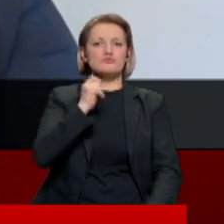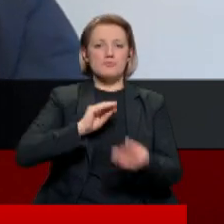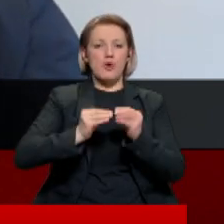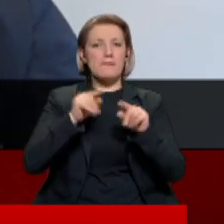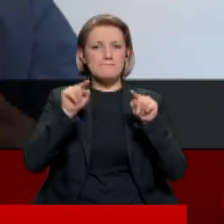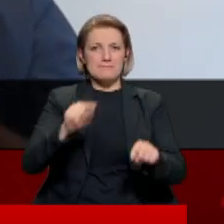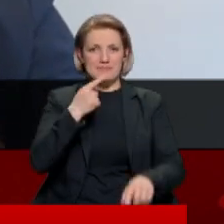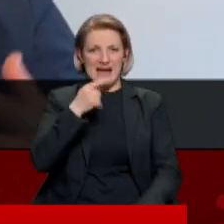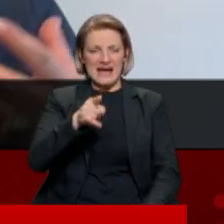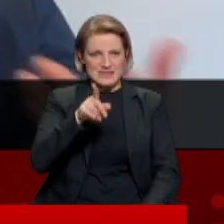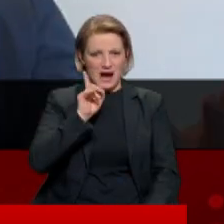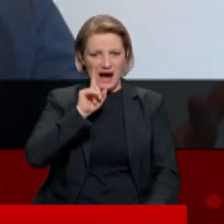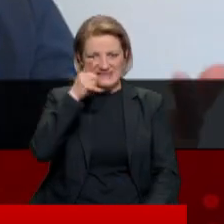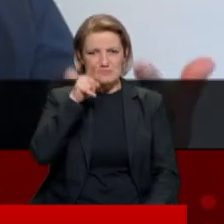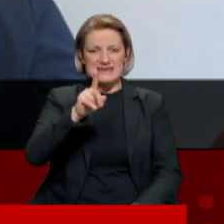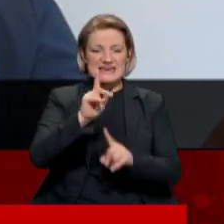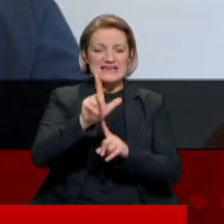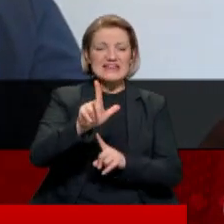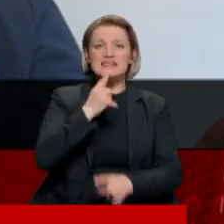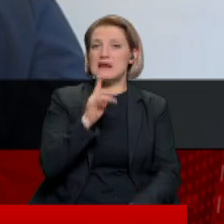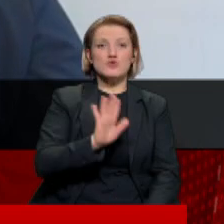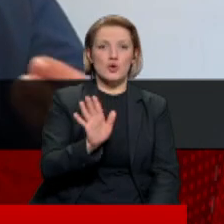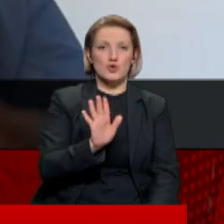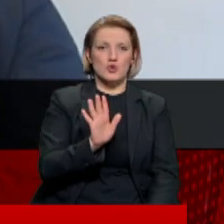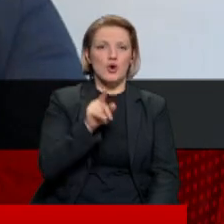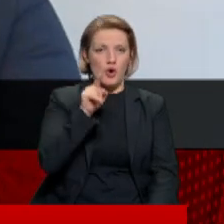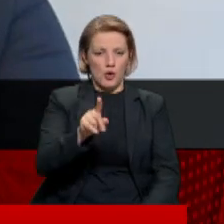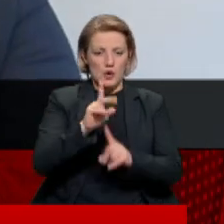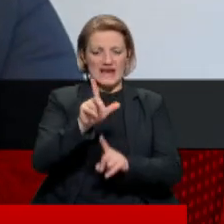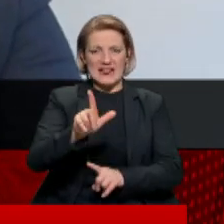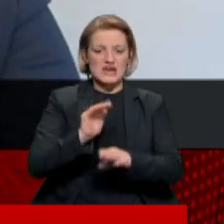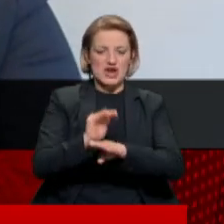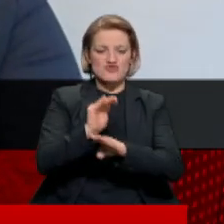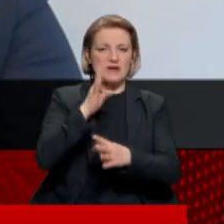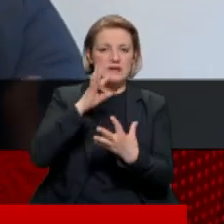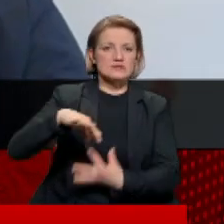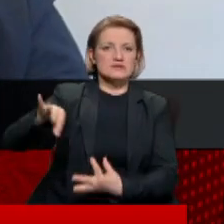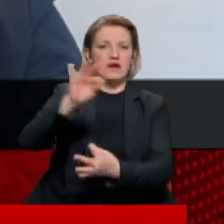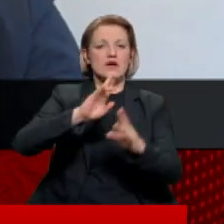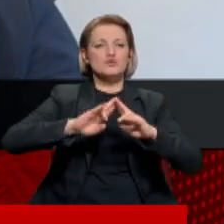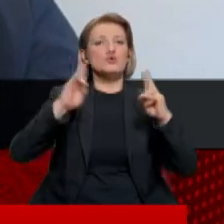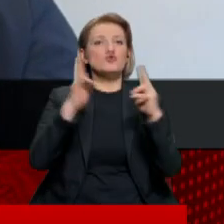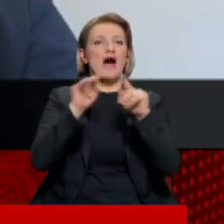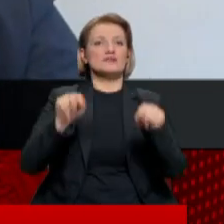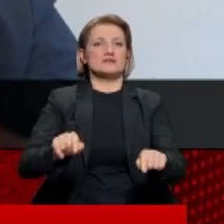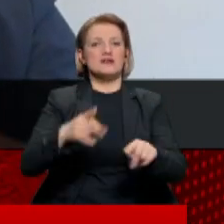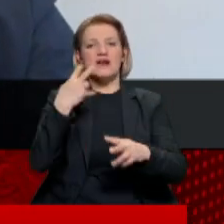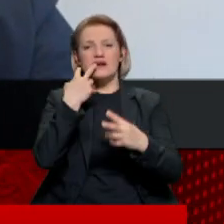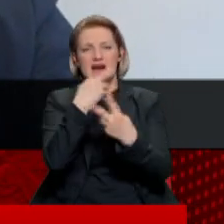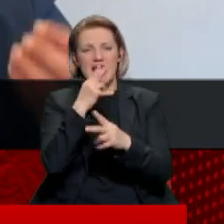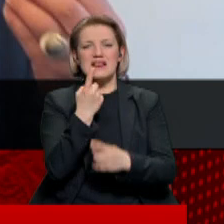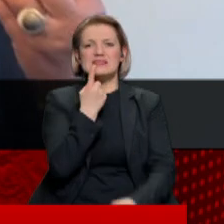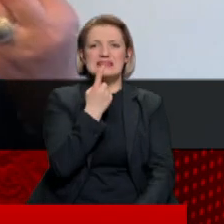derken aslında sadece bir ilden bahsetmiyordu. O ilde yaşayan insanlar dünyadır.